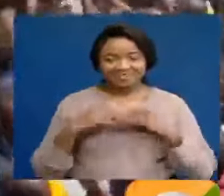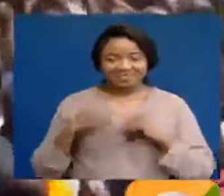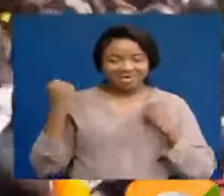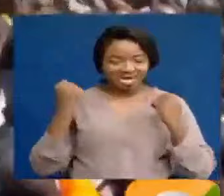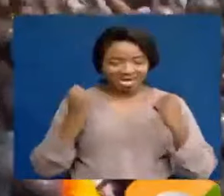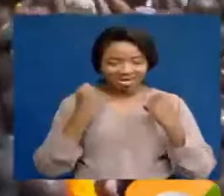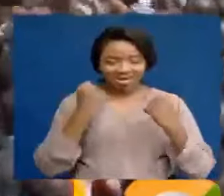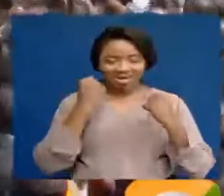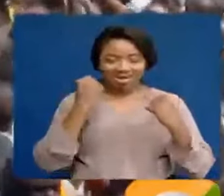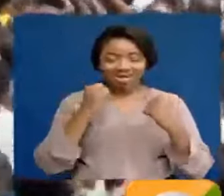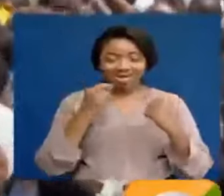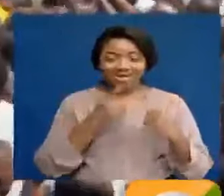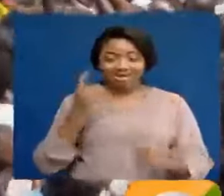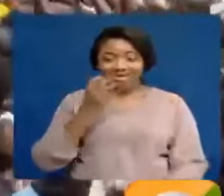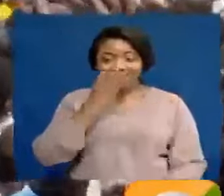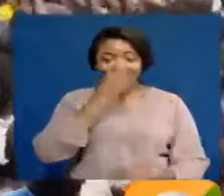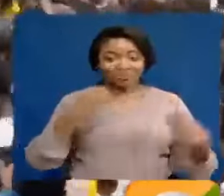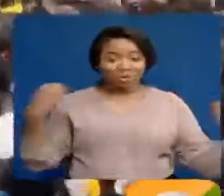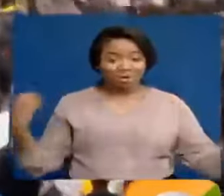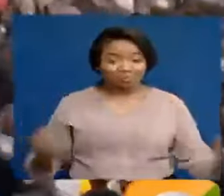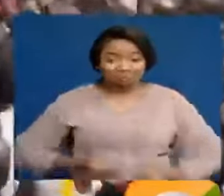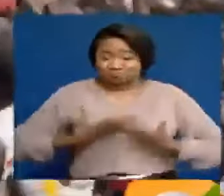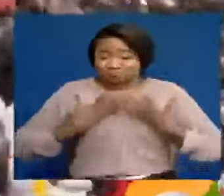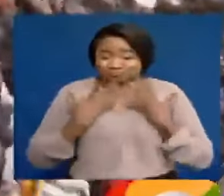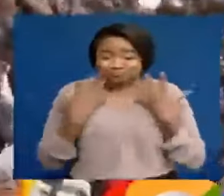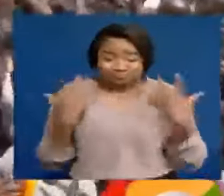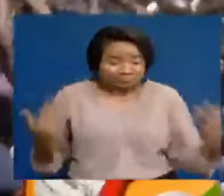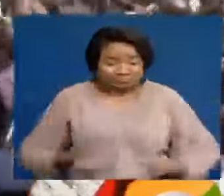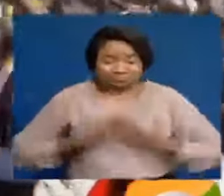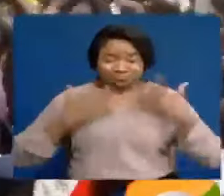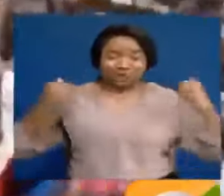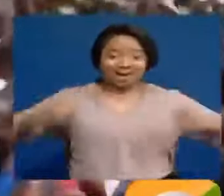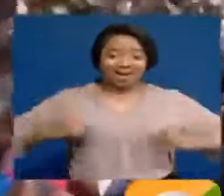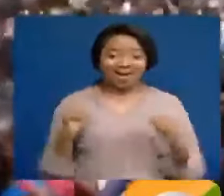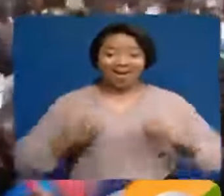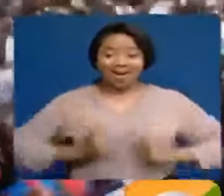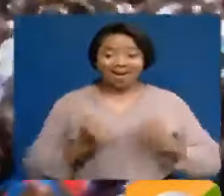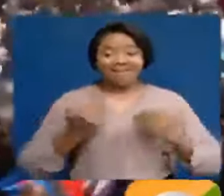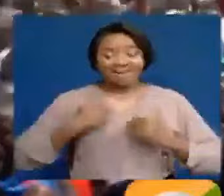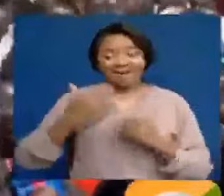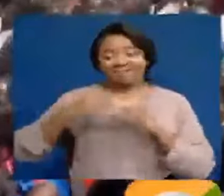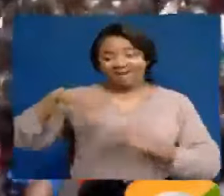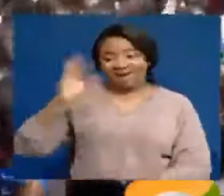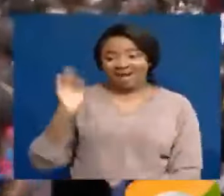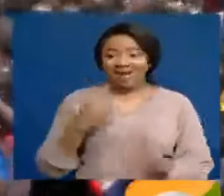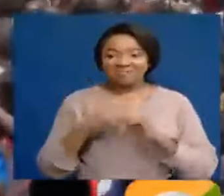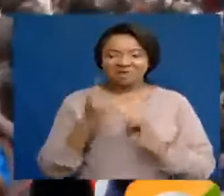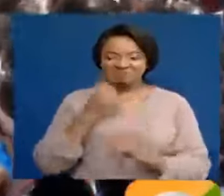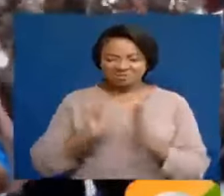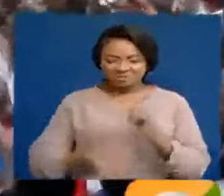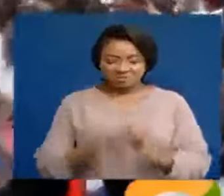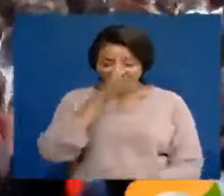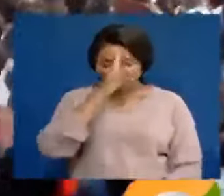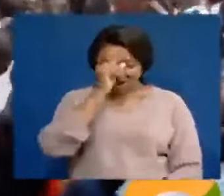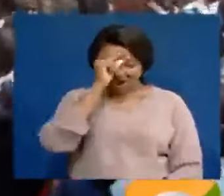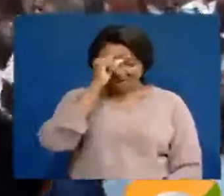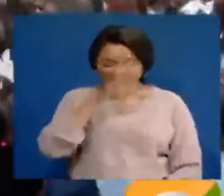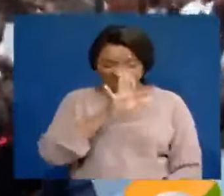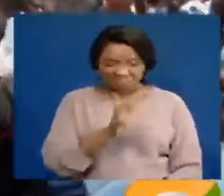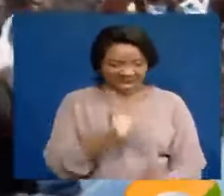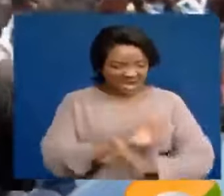Ruto aliyeonekana kujawa na furaha mpwito mpwito Kondele amesema serikali yake inazidi kunoa makali yake